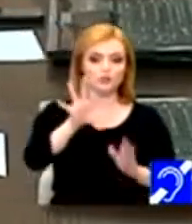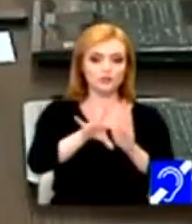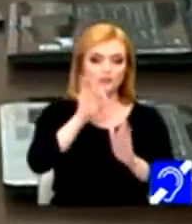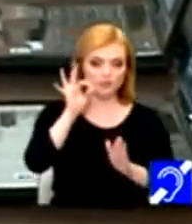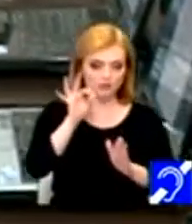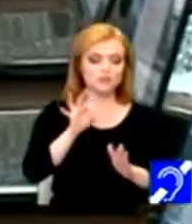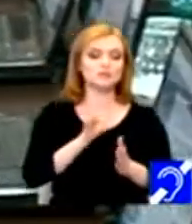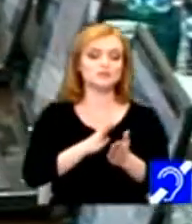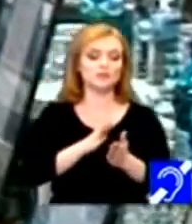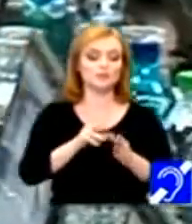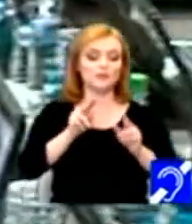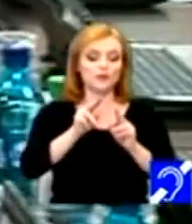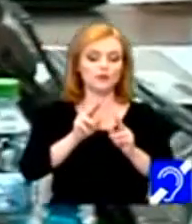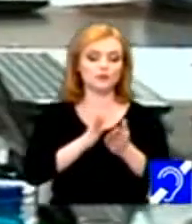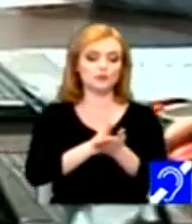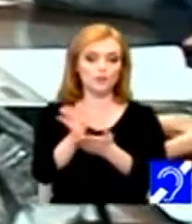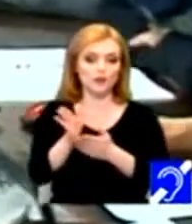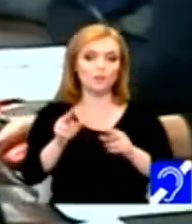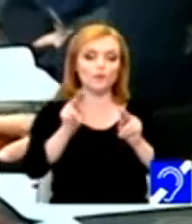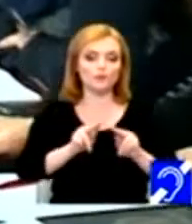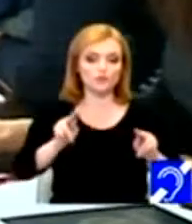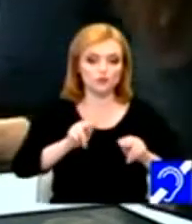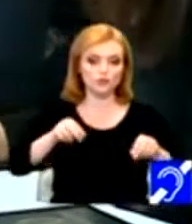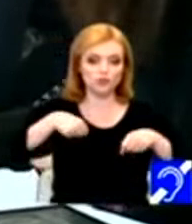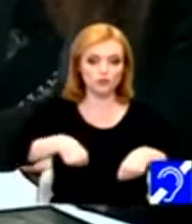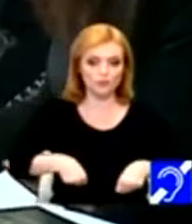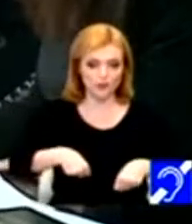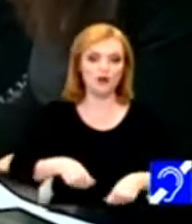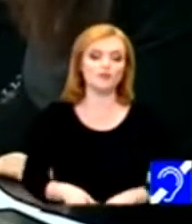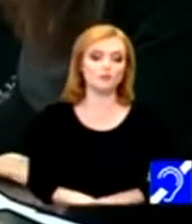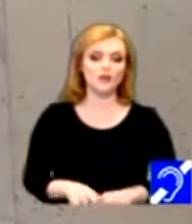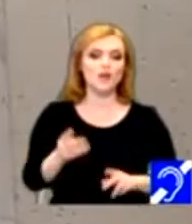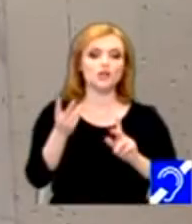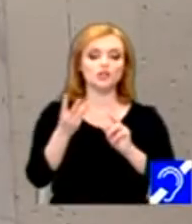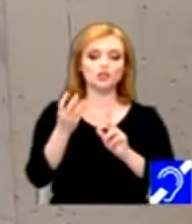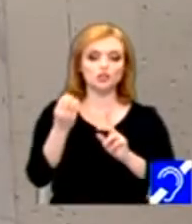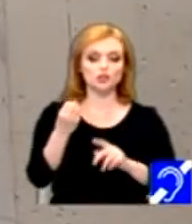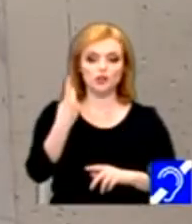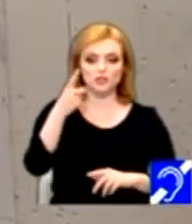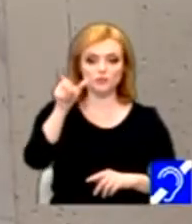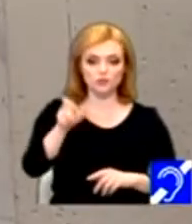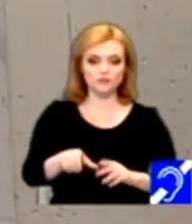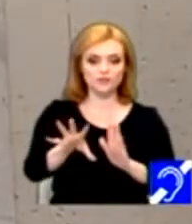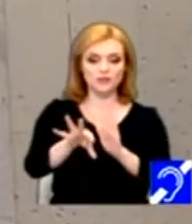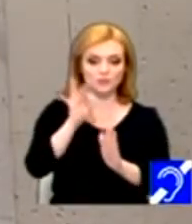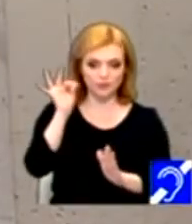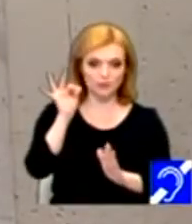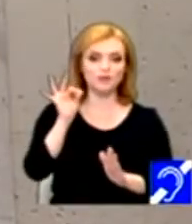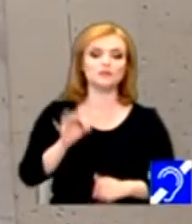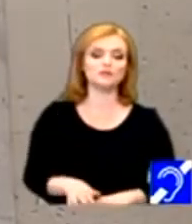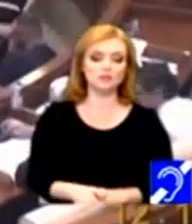drept titulari și urmează a fi aleși de către Ministerul Justiției prin concurs public. Celălalt membru CSM va fi din